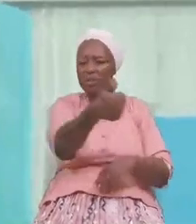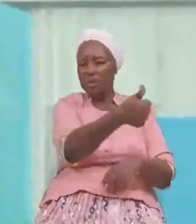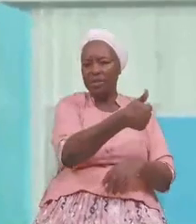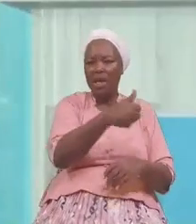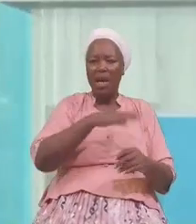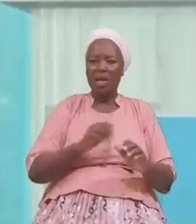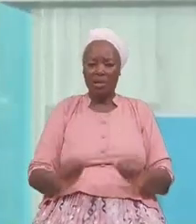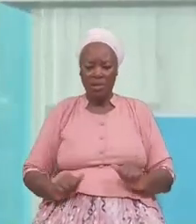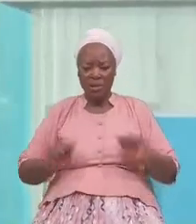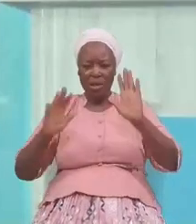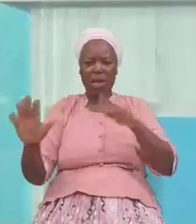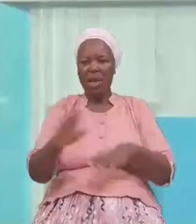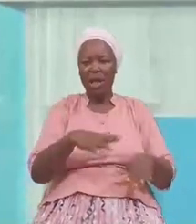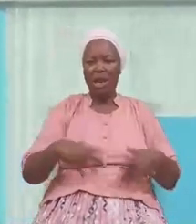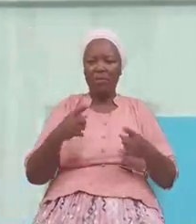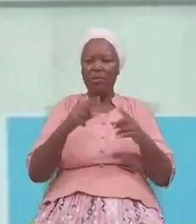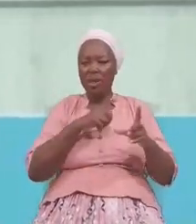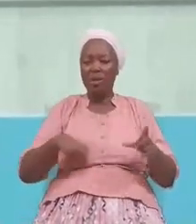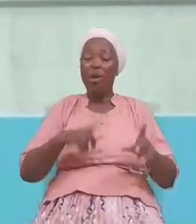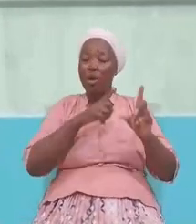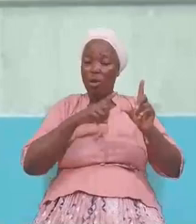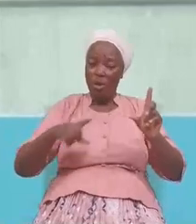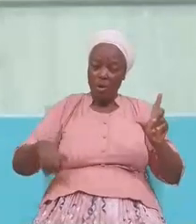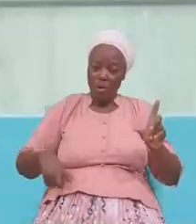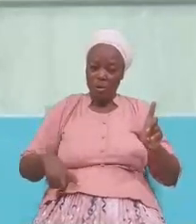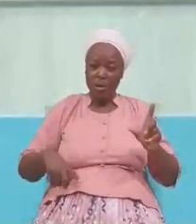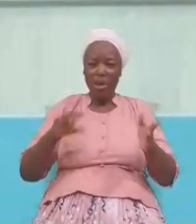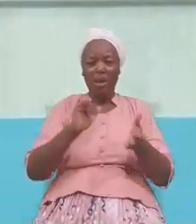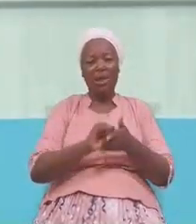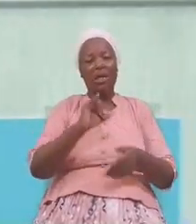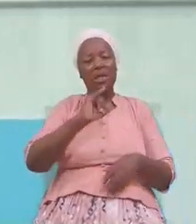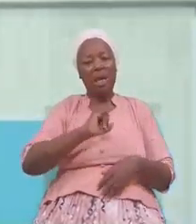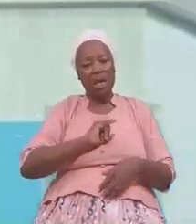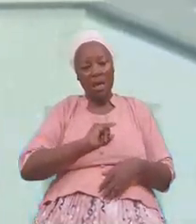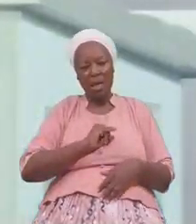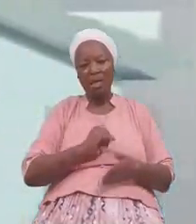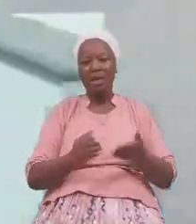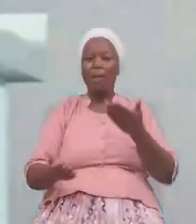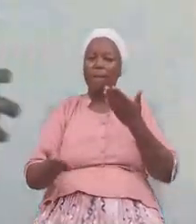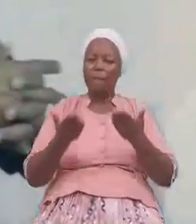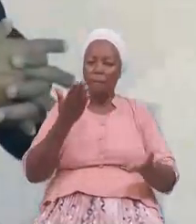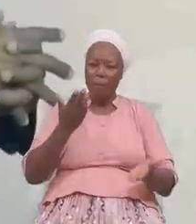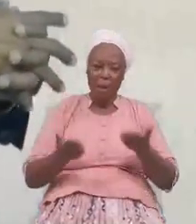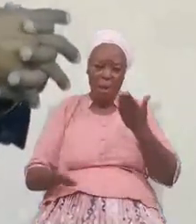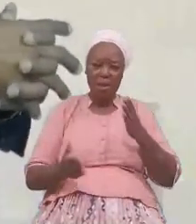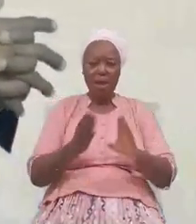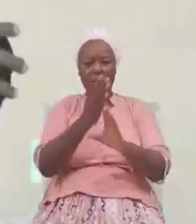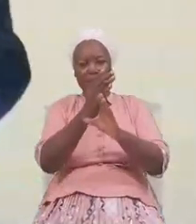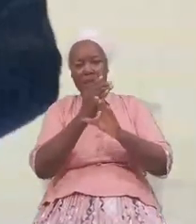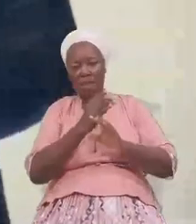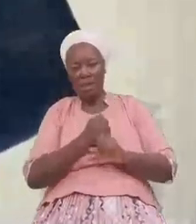au Seigneur. Seigneur, que je recouvre la vue.